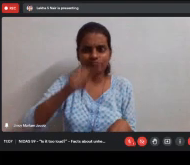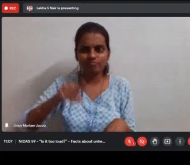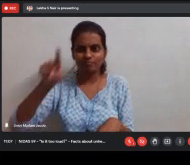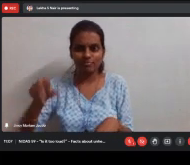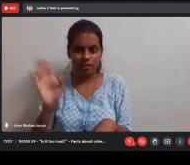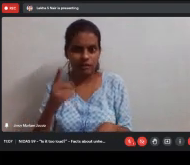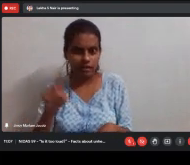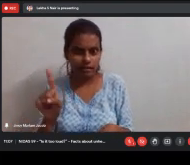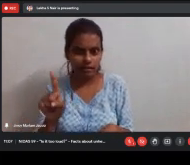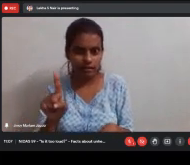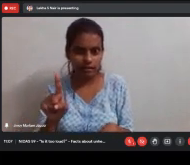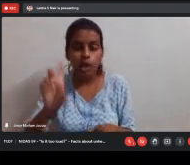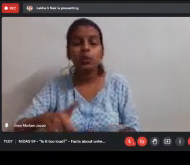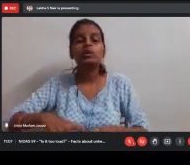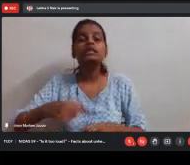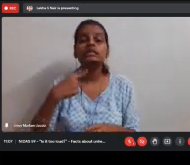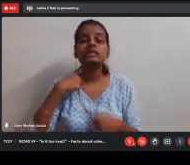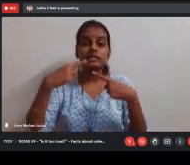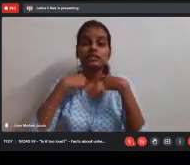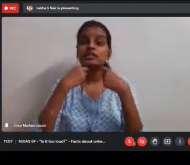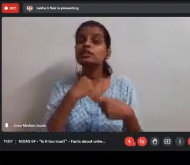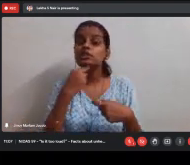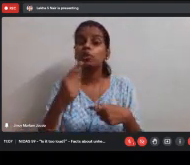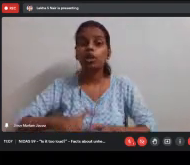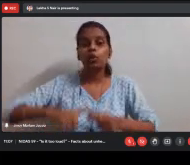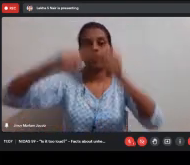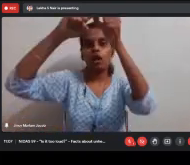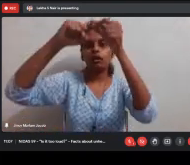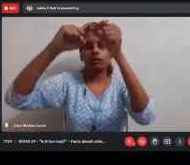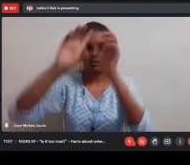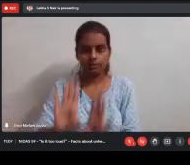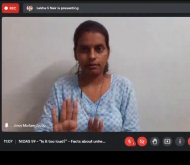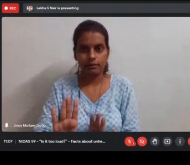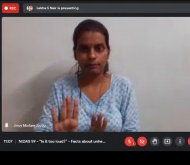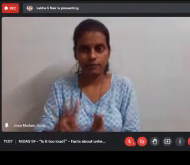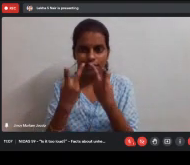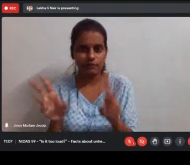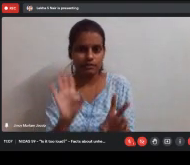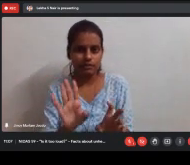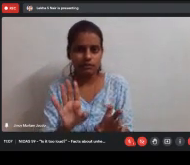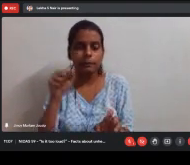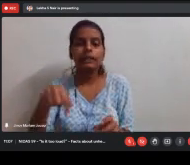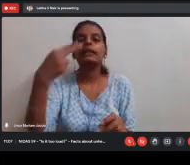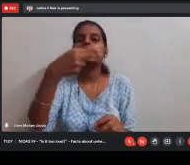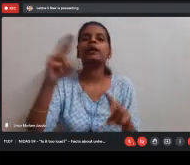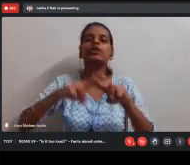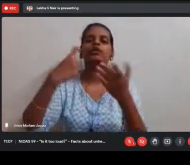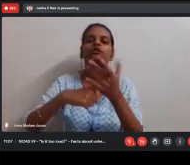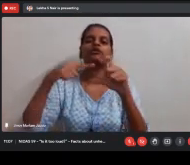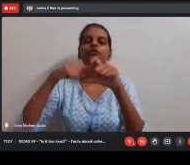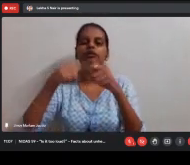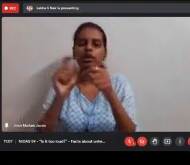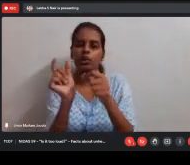പിയാനോ അല്ലെങ്കിൽ ഒരു കീബോർഡ് കണ്ടിട്ടുള്ളവർക്ക് അറിയാം, ഒരു ഭാഗത്ത് നിന്നും മറ്റൊരു ഭാഗത്തേക്ക് കീകൾ പോകുമ്പോഴത്തേക്കും ശബ്ദത്തിന്റെ ഫ്രീക്വൻസി,